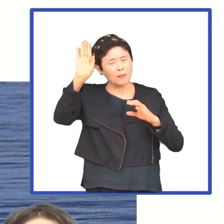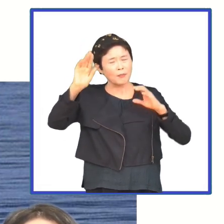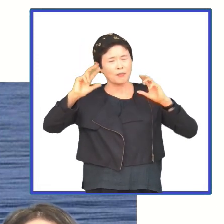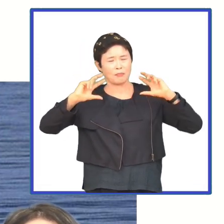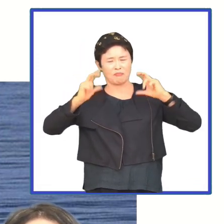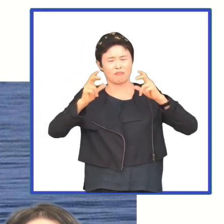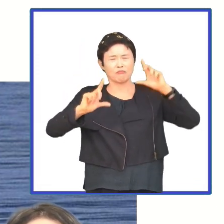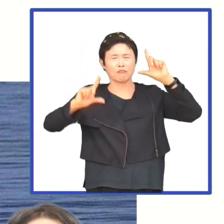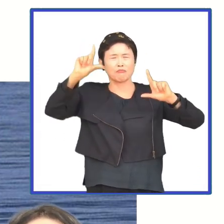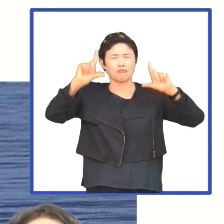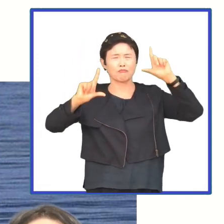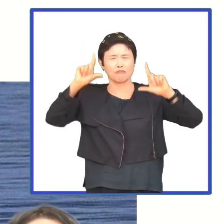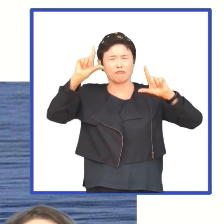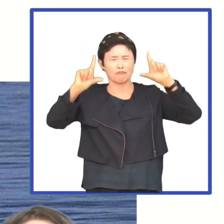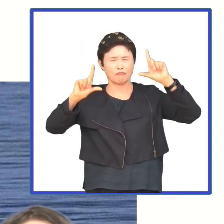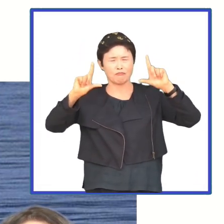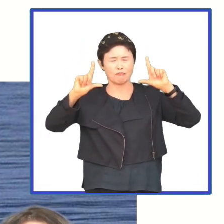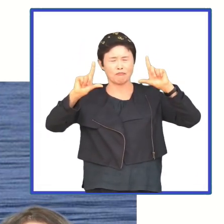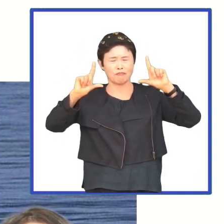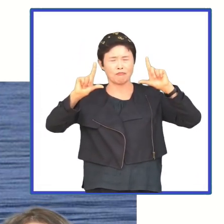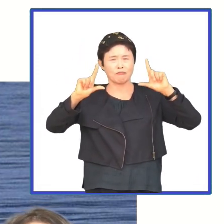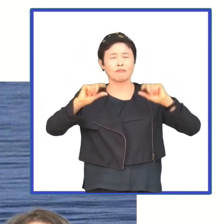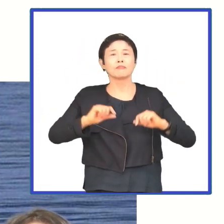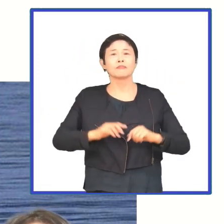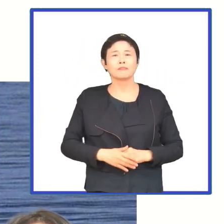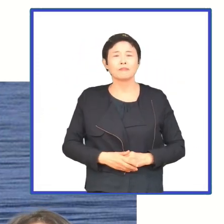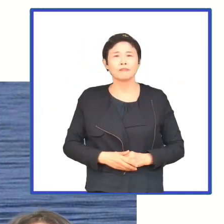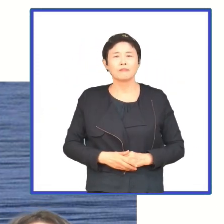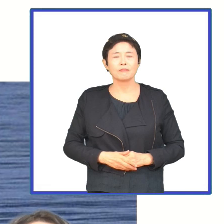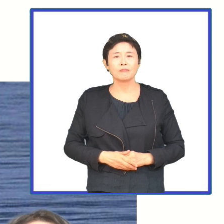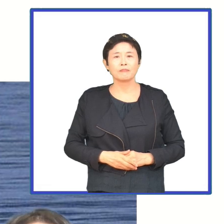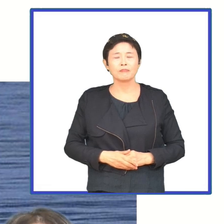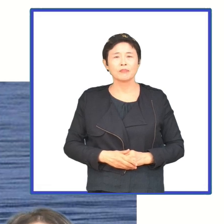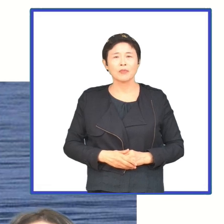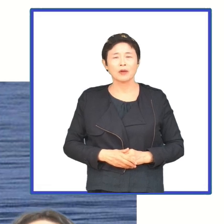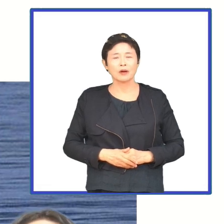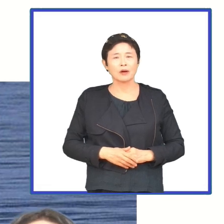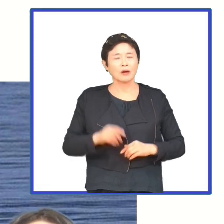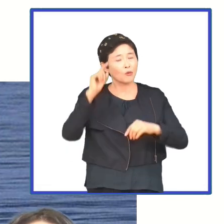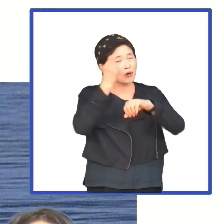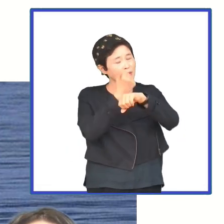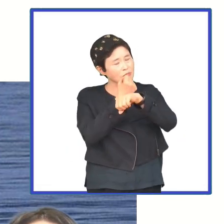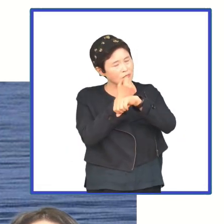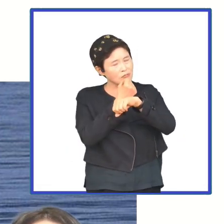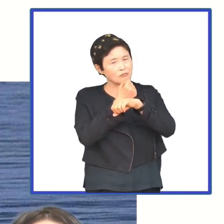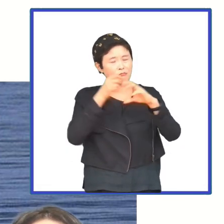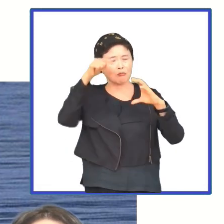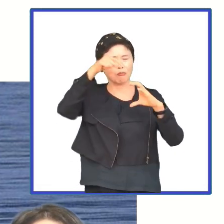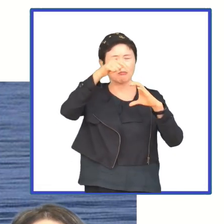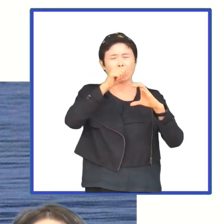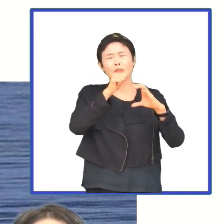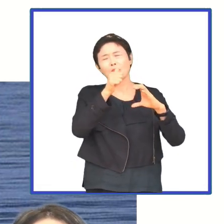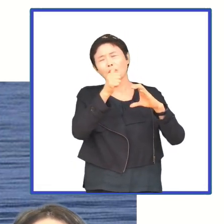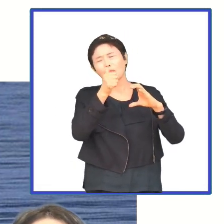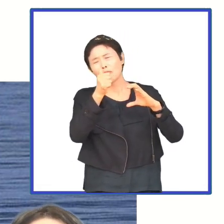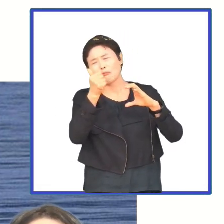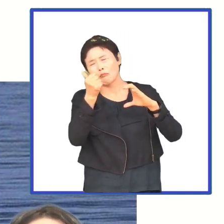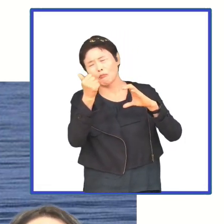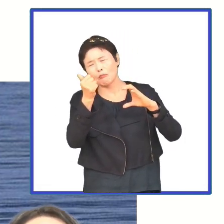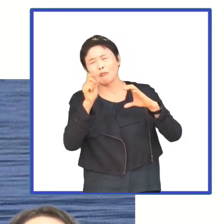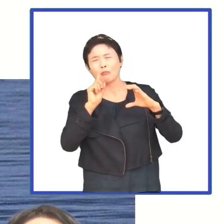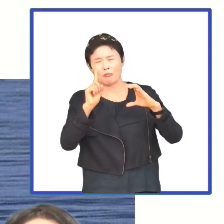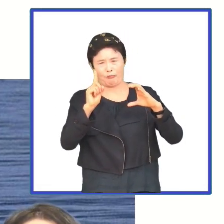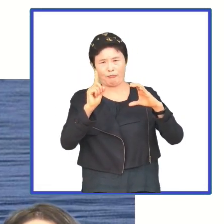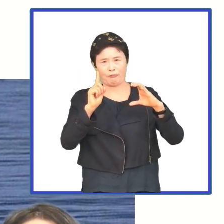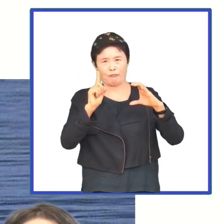모르겠습니다. 많은 과학자들이 북극이 죽음의 소용돌이에 빠졌다라고 이야기를 합니다.